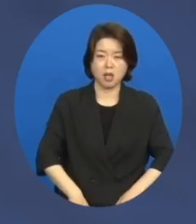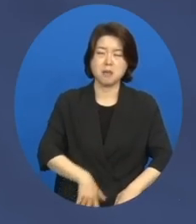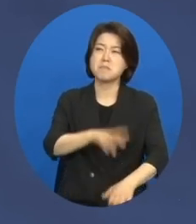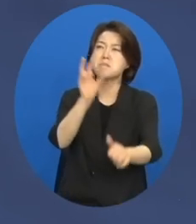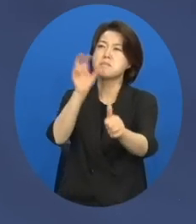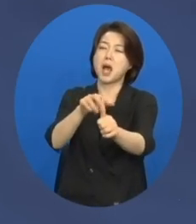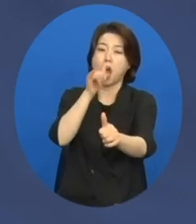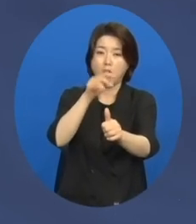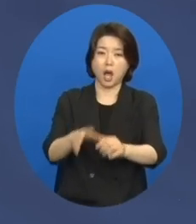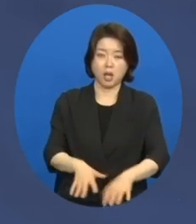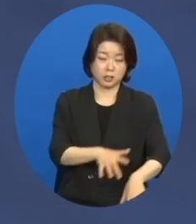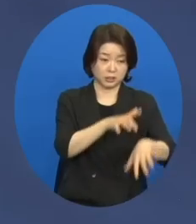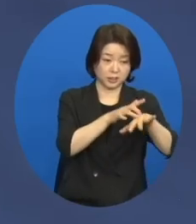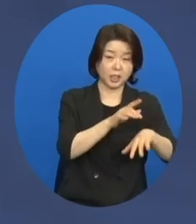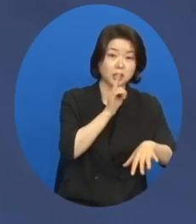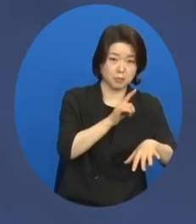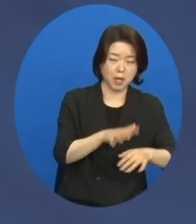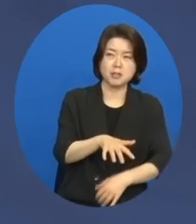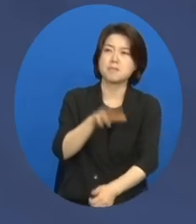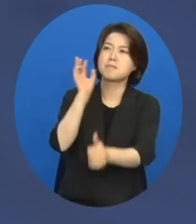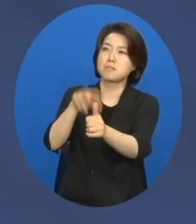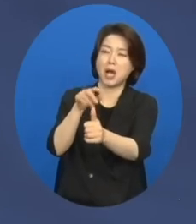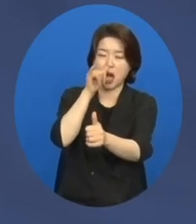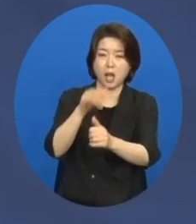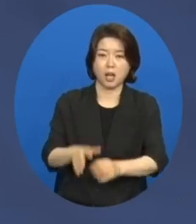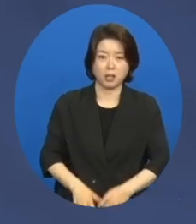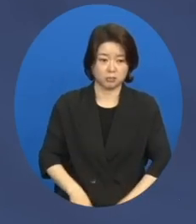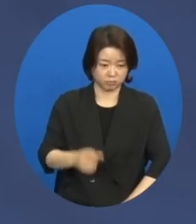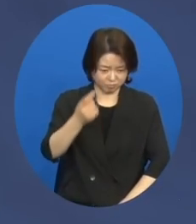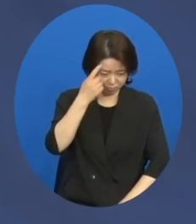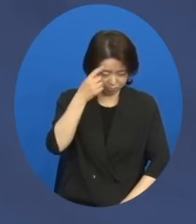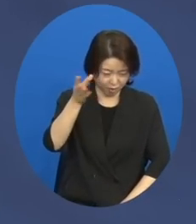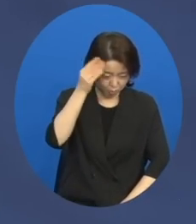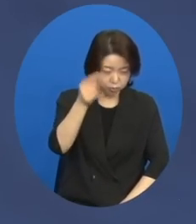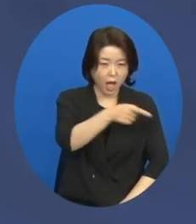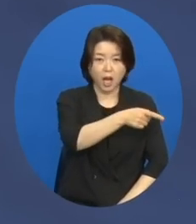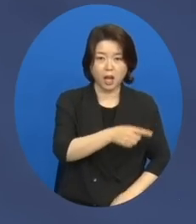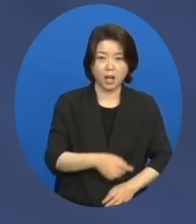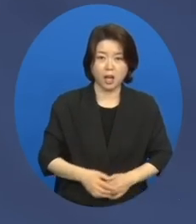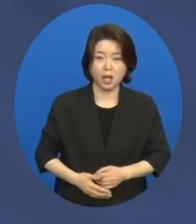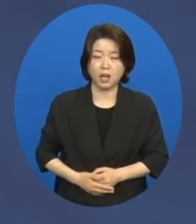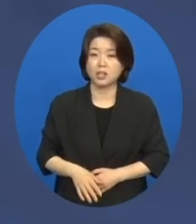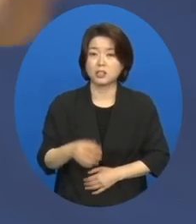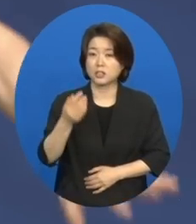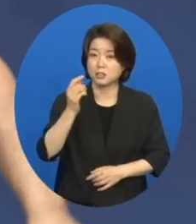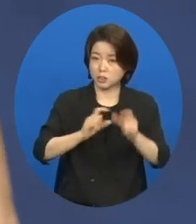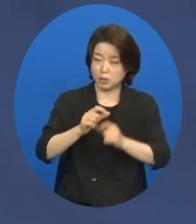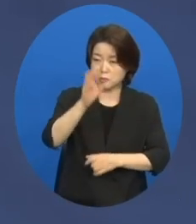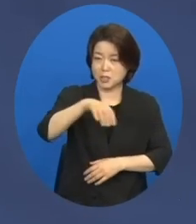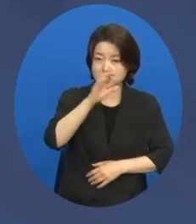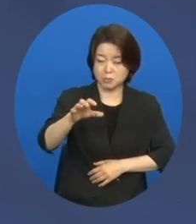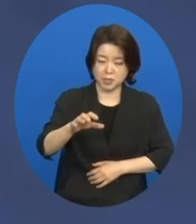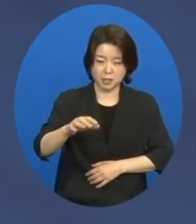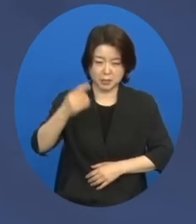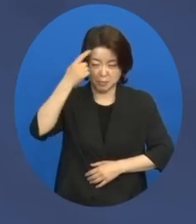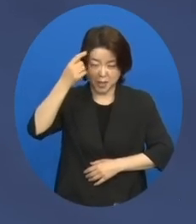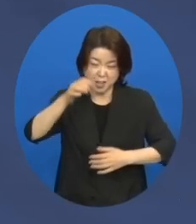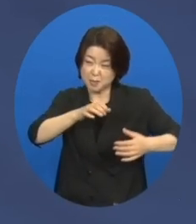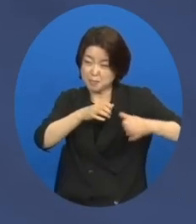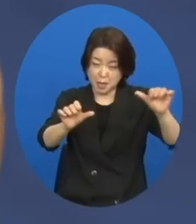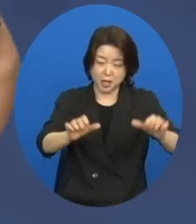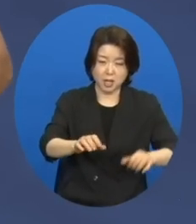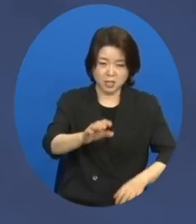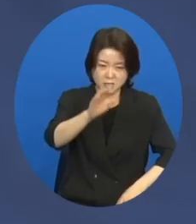말이에요. 사탄이란 말의 의미가. 그놈 개념 없는 놈이에요, 그놈이. 더군다나 십자가에서 머리가 깨지고 난 다음엔 증세가